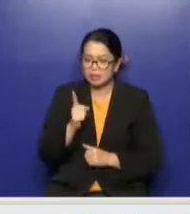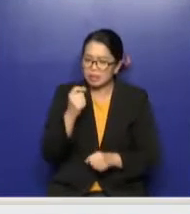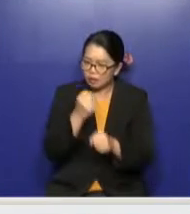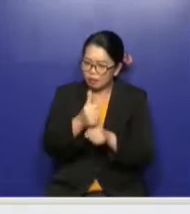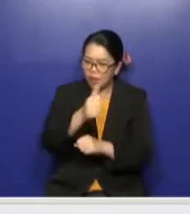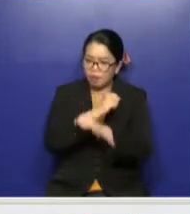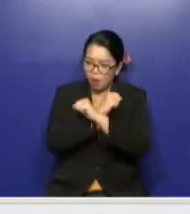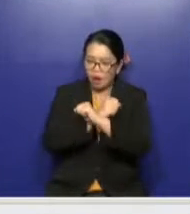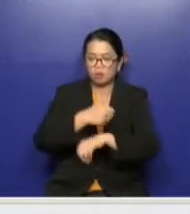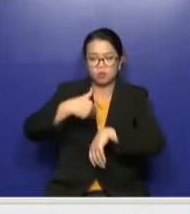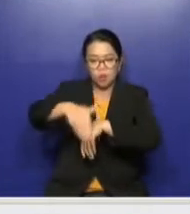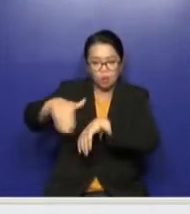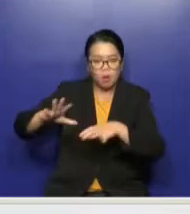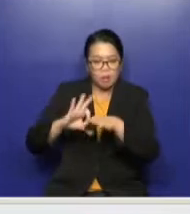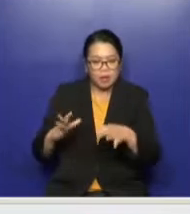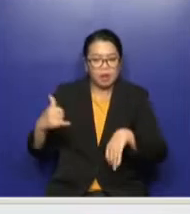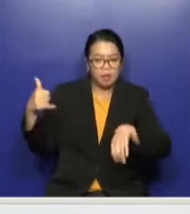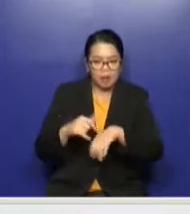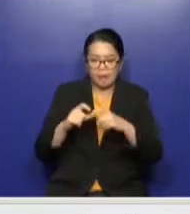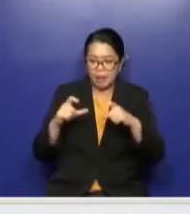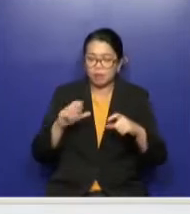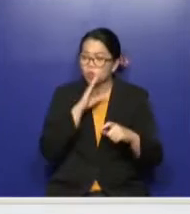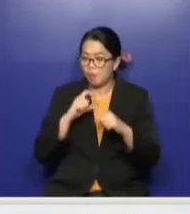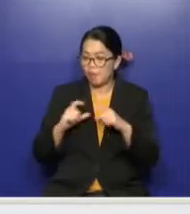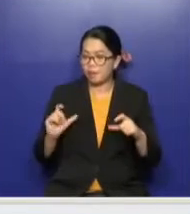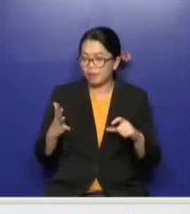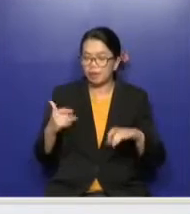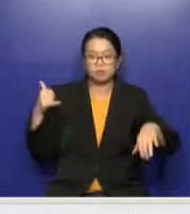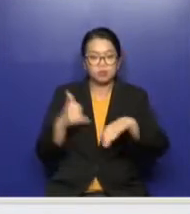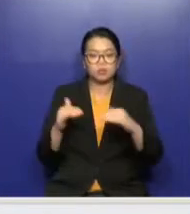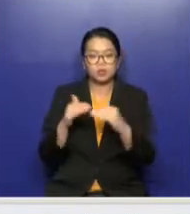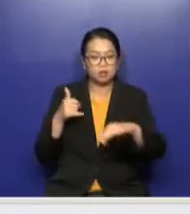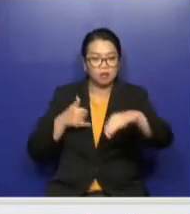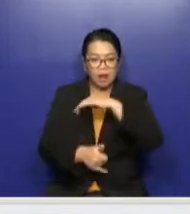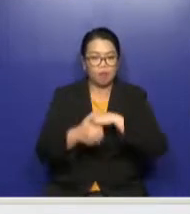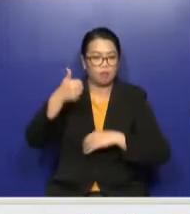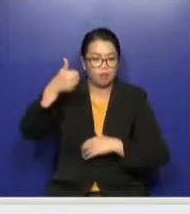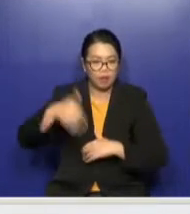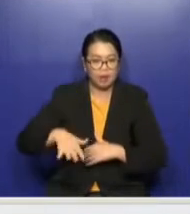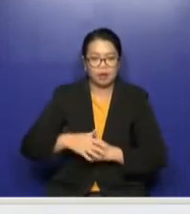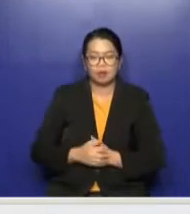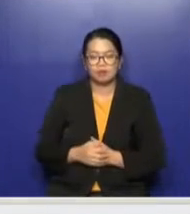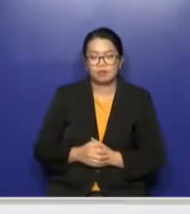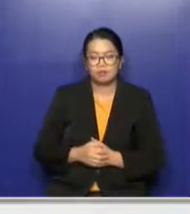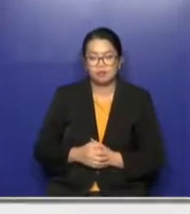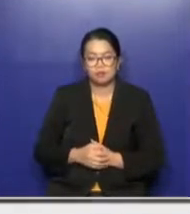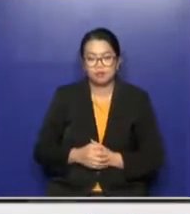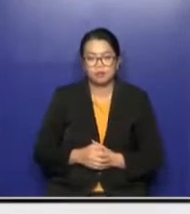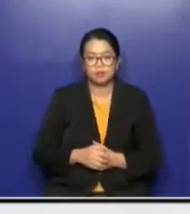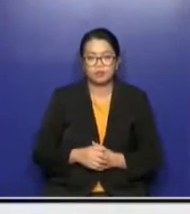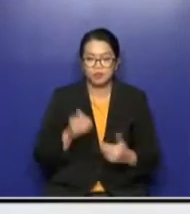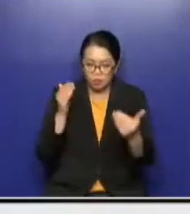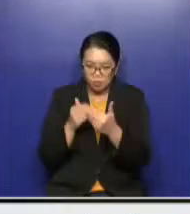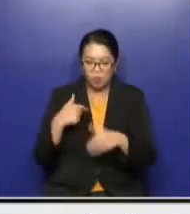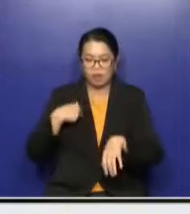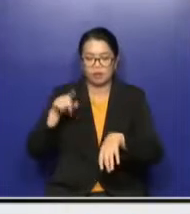ะคะท่านต้องมีบัตรสิคะใครไม่มีสิทธิ์ที่จะเข้ามาในสภาเนี่ยโดยเฉพาะบริเ